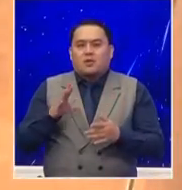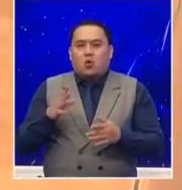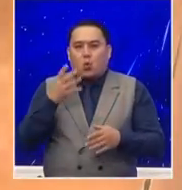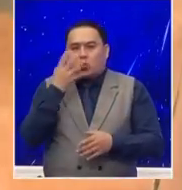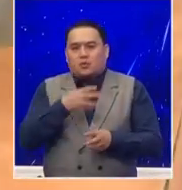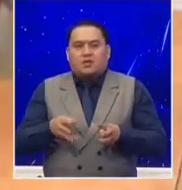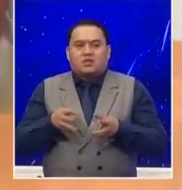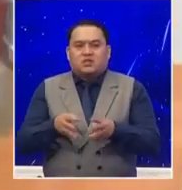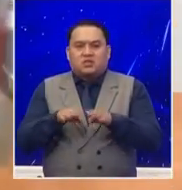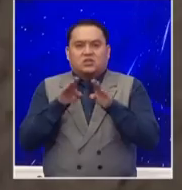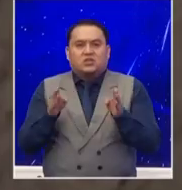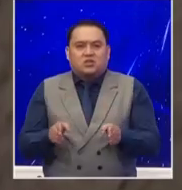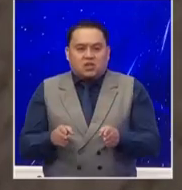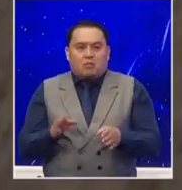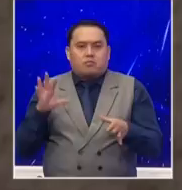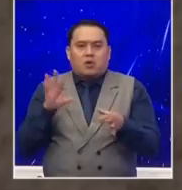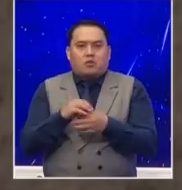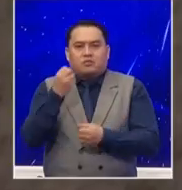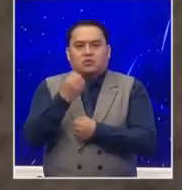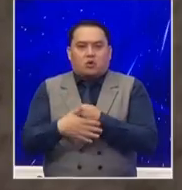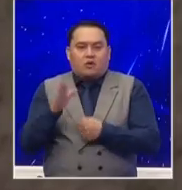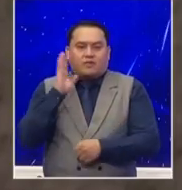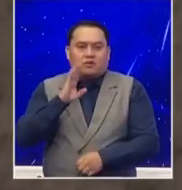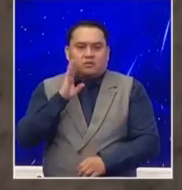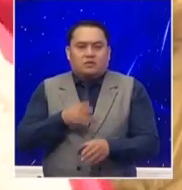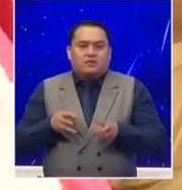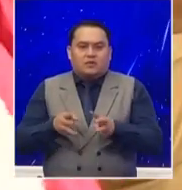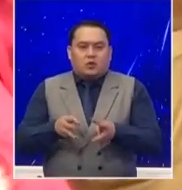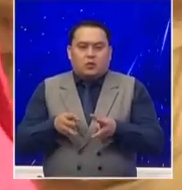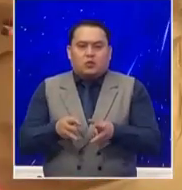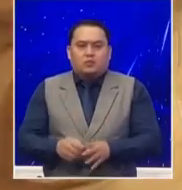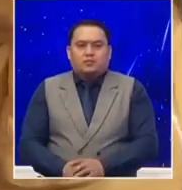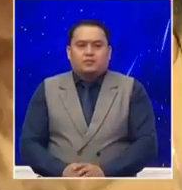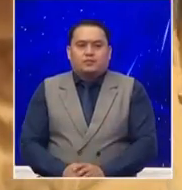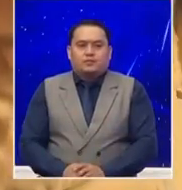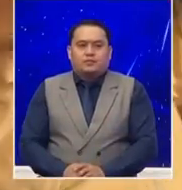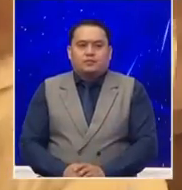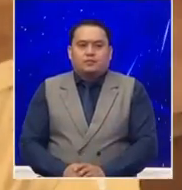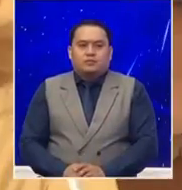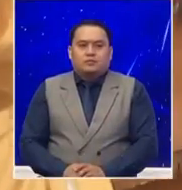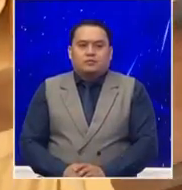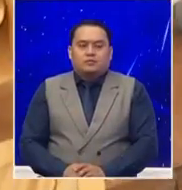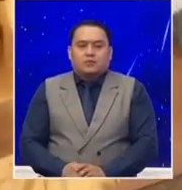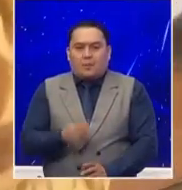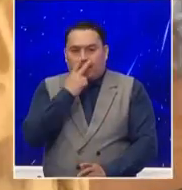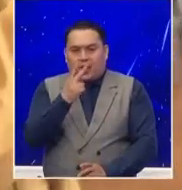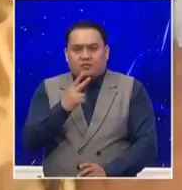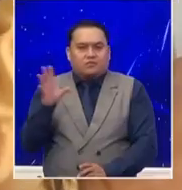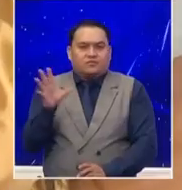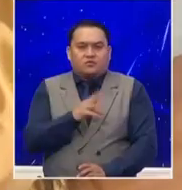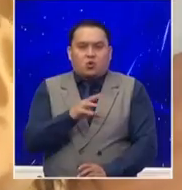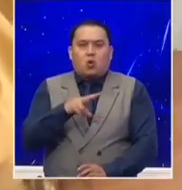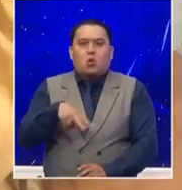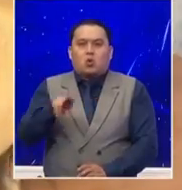утепление стен дома, а также подключение к централизованному отоплению. Посмотрите, все во